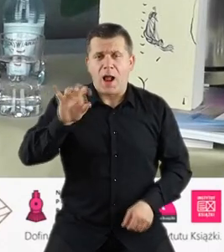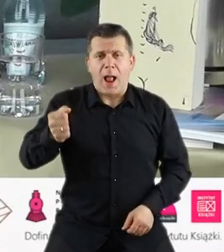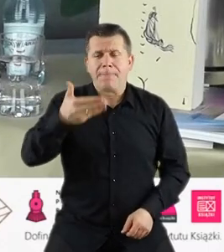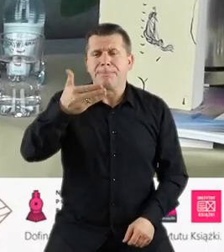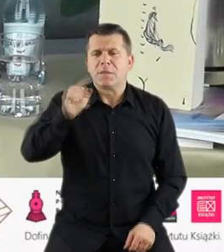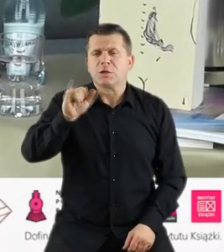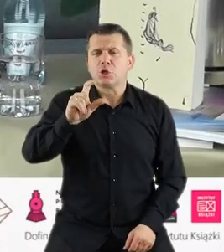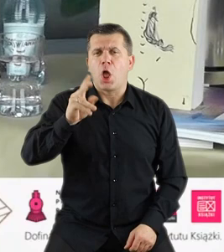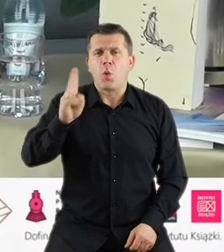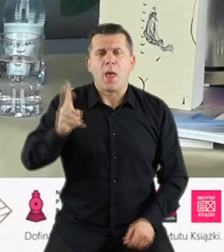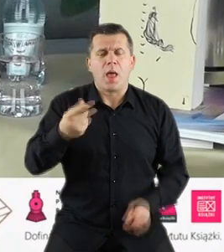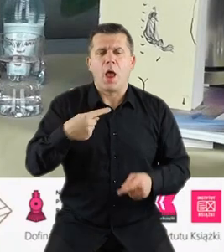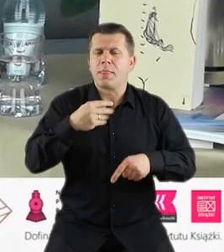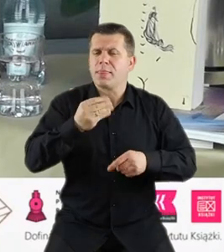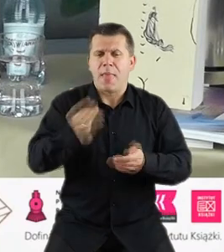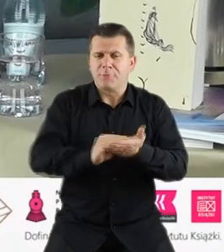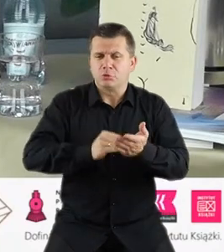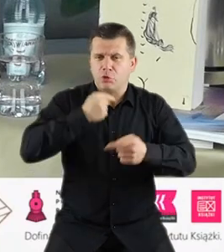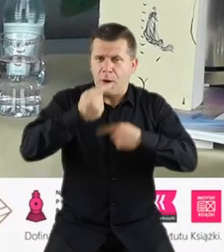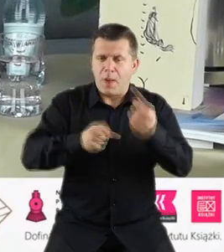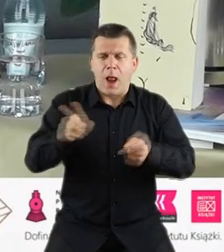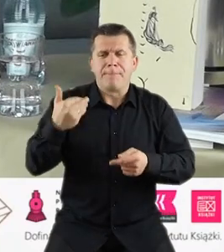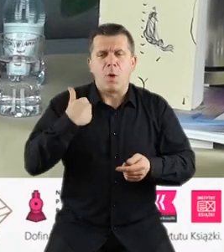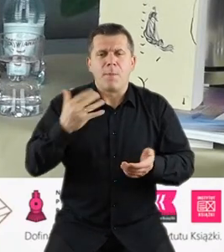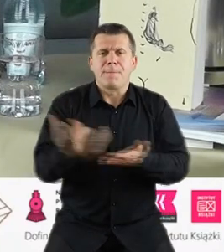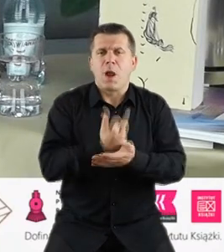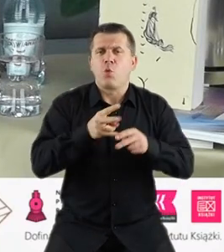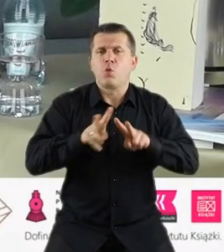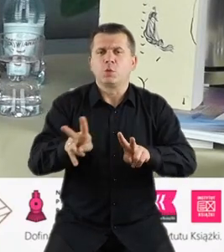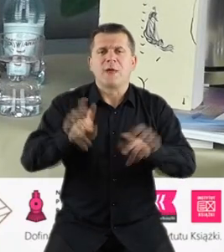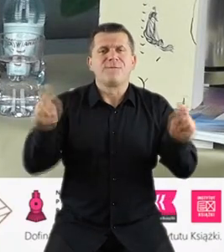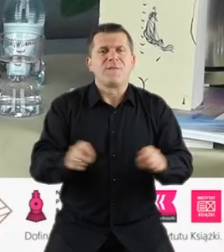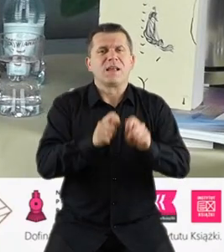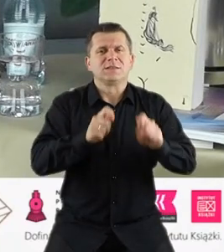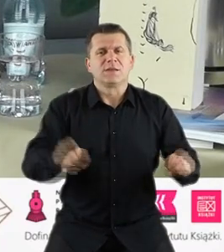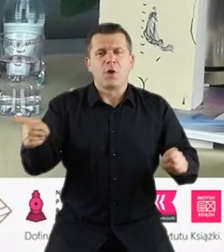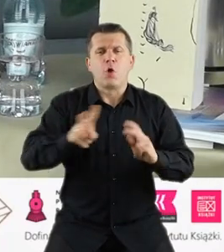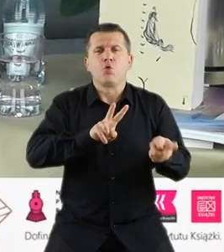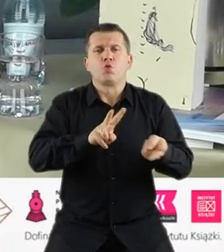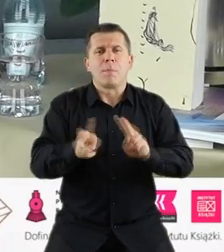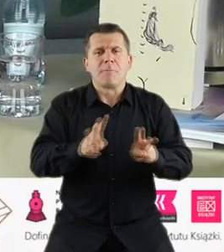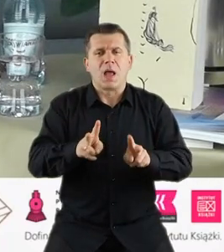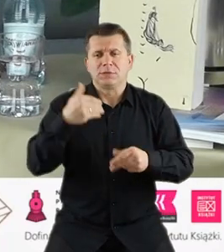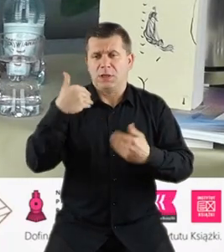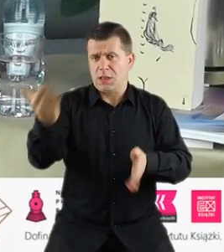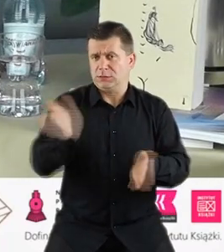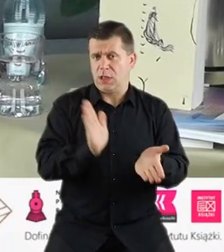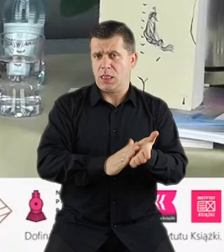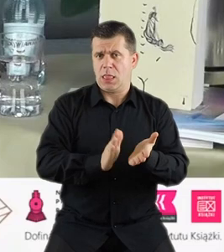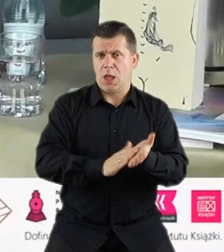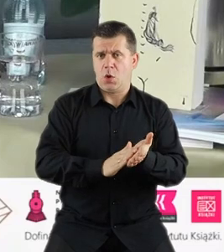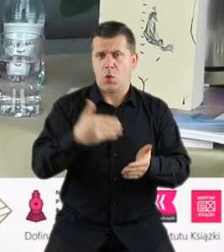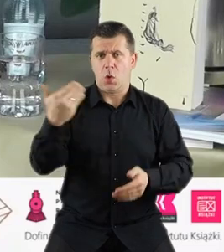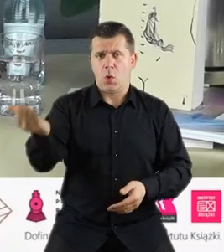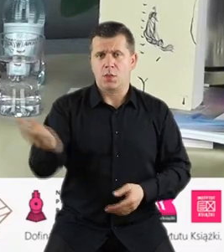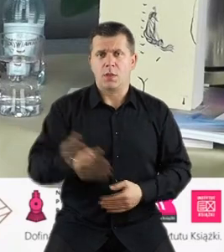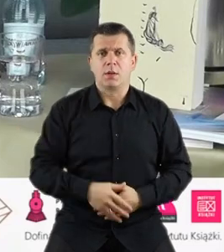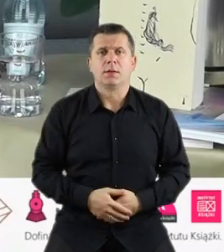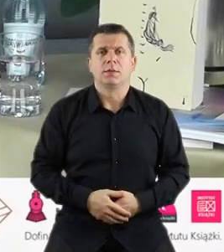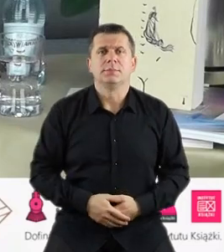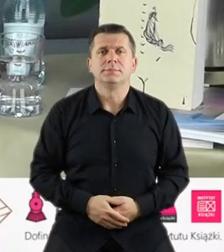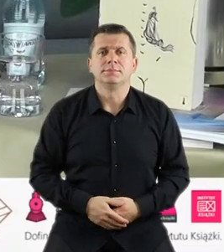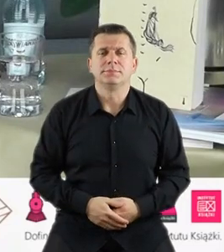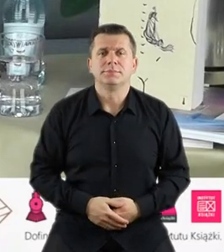Niziołek nie napisała opowiadania, ale też wzięła udział w tym festiwalu jako tłumaczka i dostała nagrodę. Ona